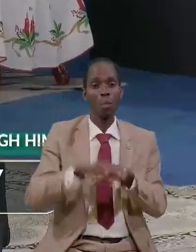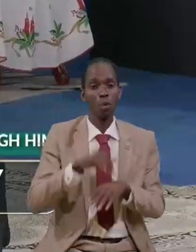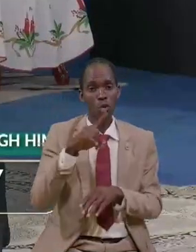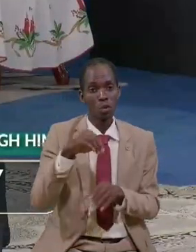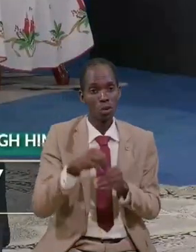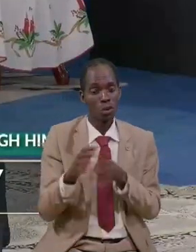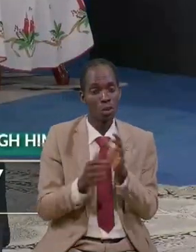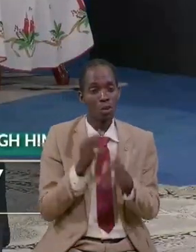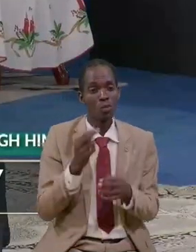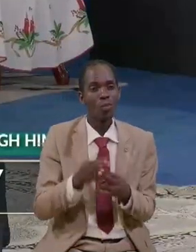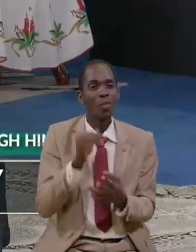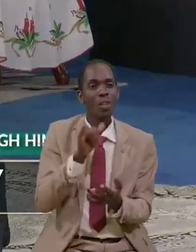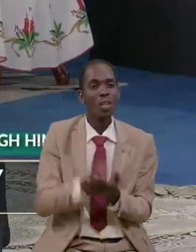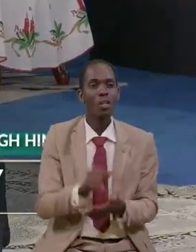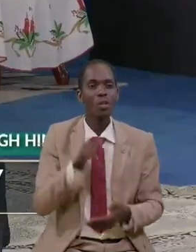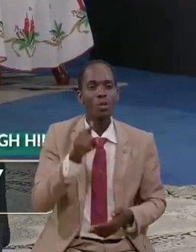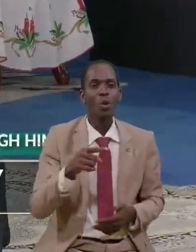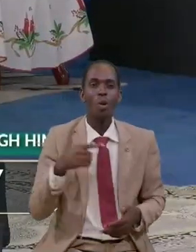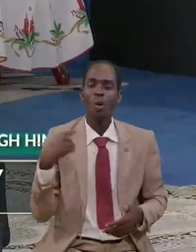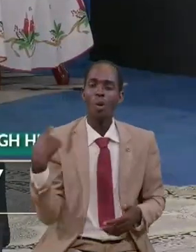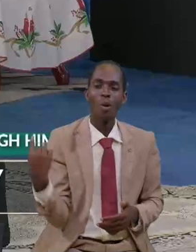que possédant toujours,